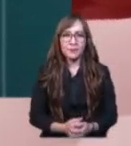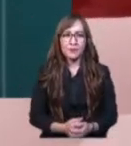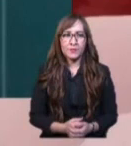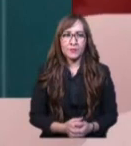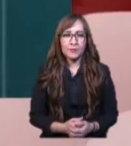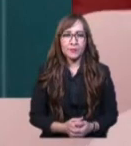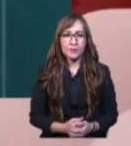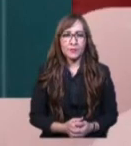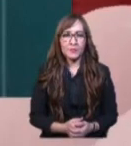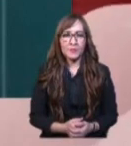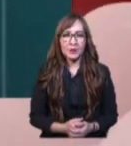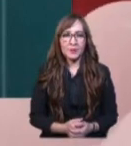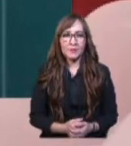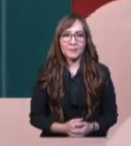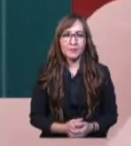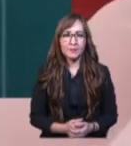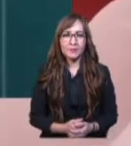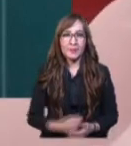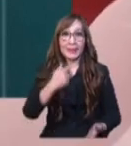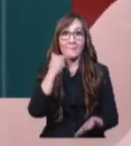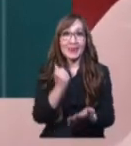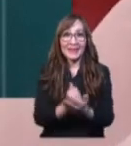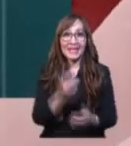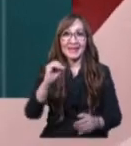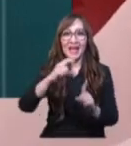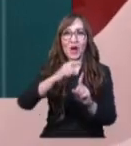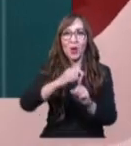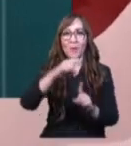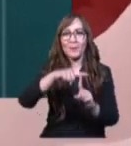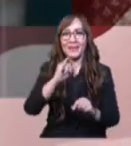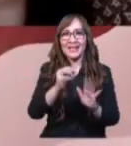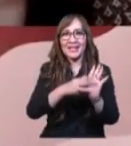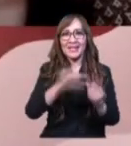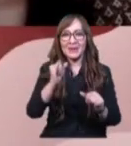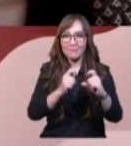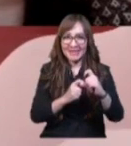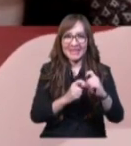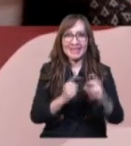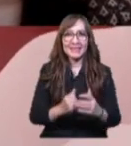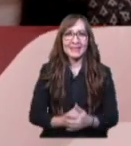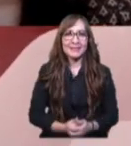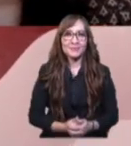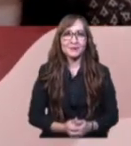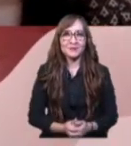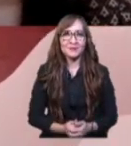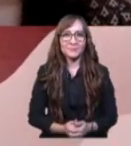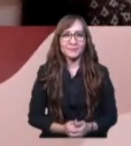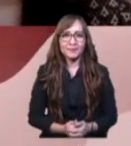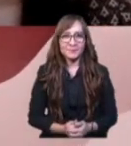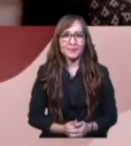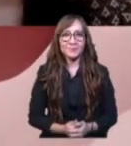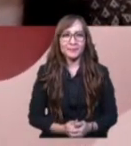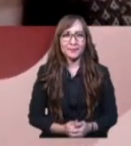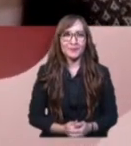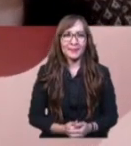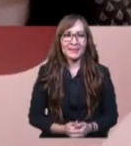terakhir tuh memang kuncinya adalah optimis. Demikian, Ana. Baik, terima kasih Kang Vicky. Dan selanjutnya saya meminta closing